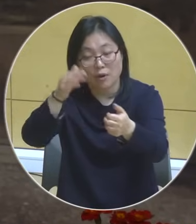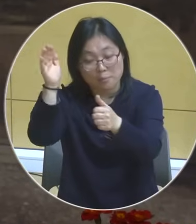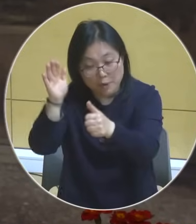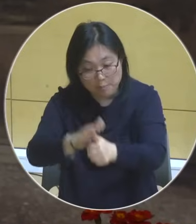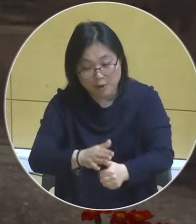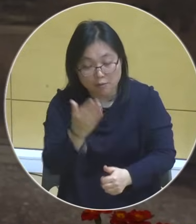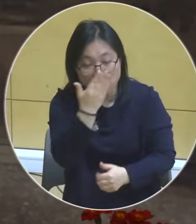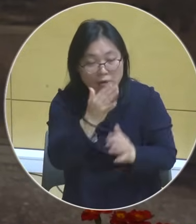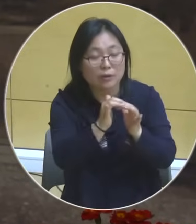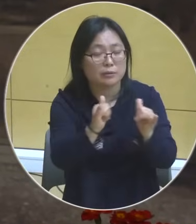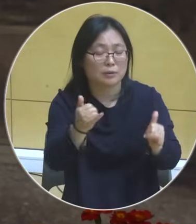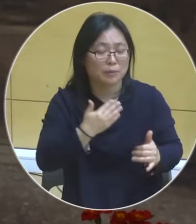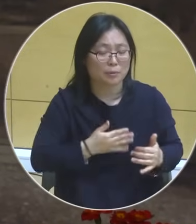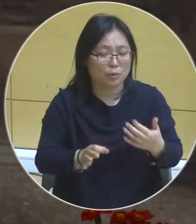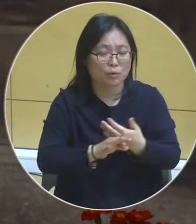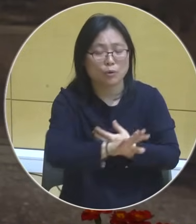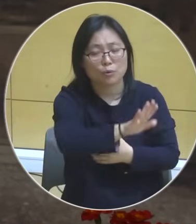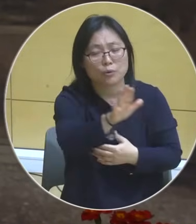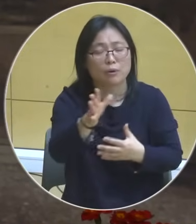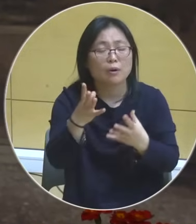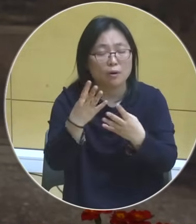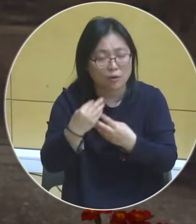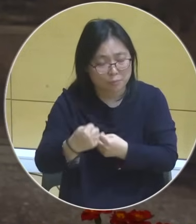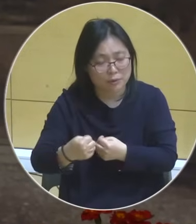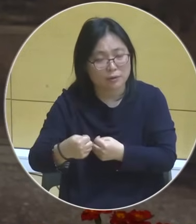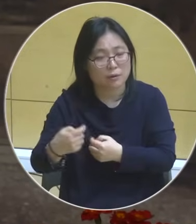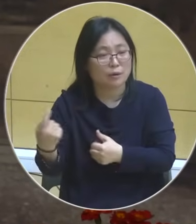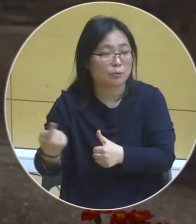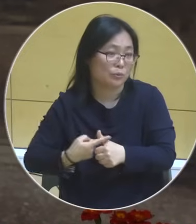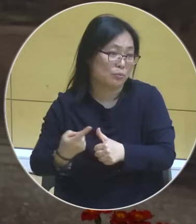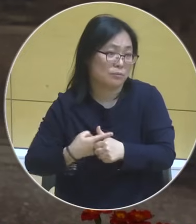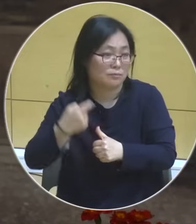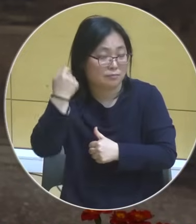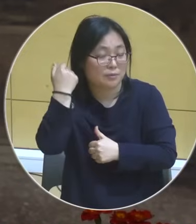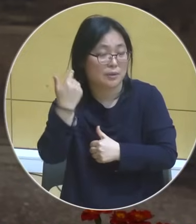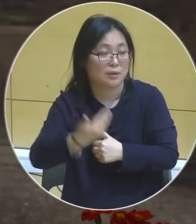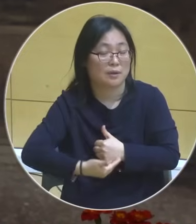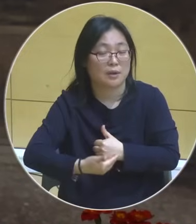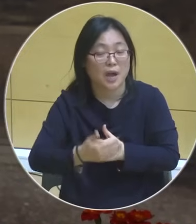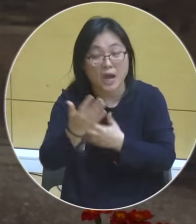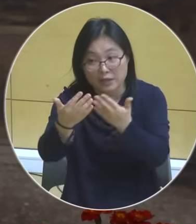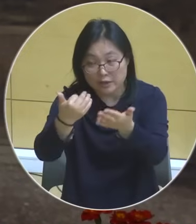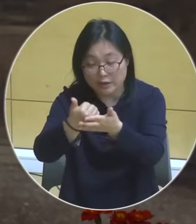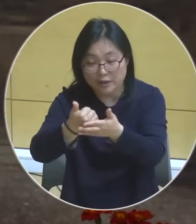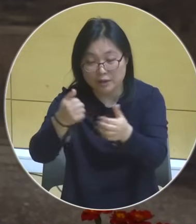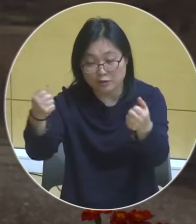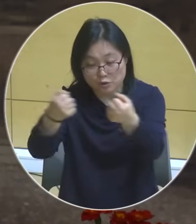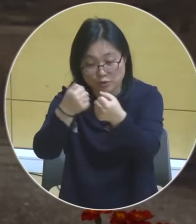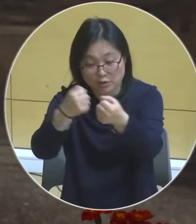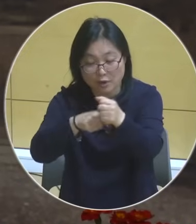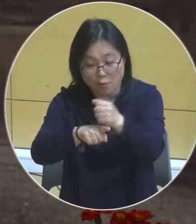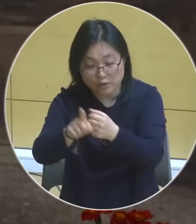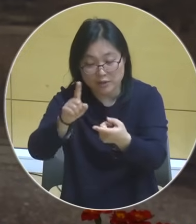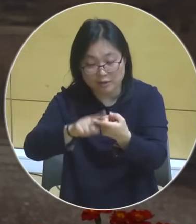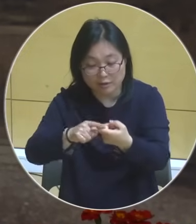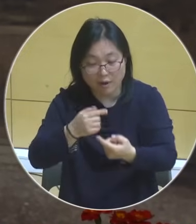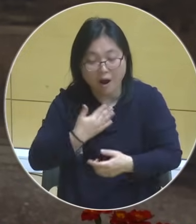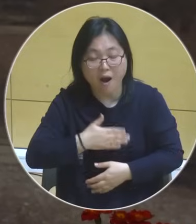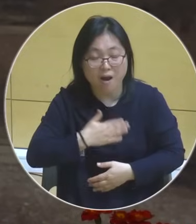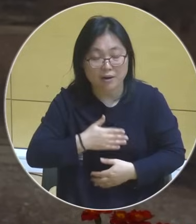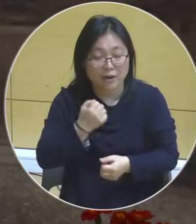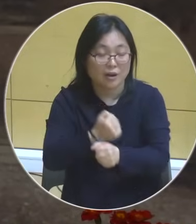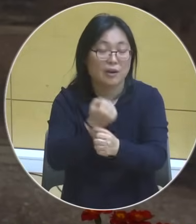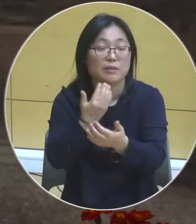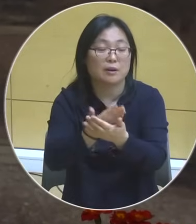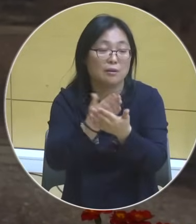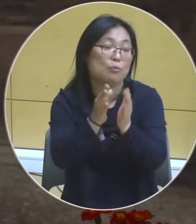어떻게 생각하겠습니까? 하나님, 어찌하여 패배했습니까? 하나님 패배의 원인을 우리에게 알려달라고 그는 하나님 앞에